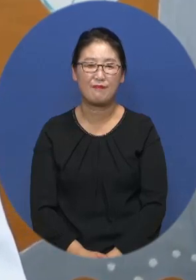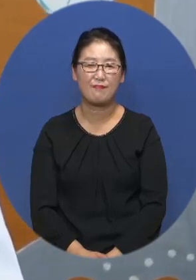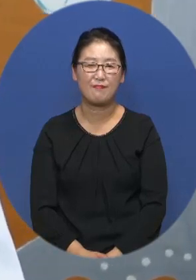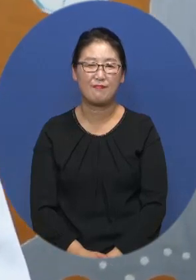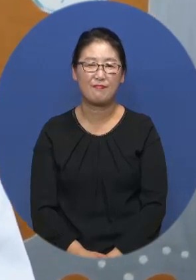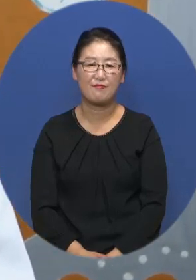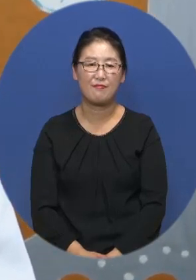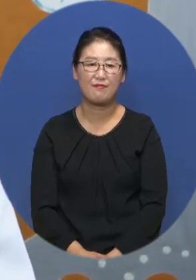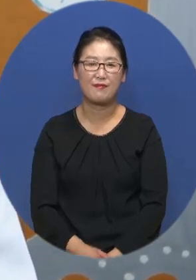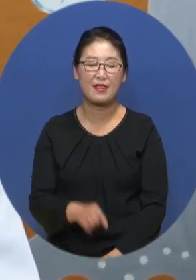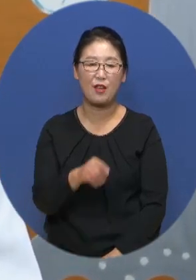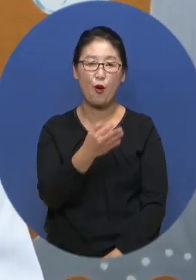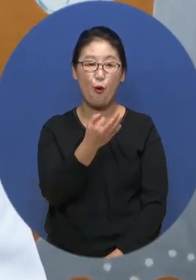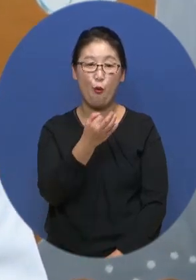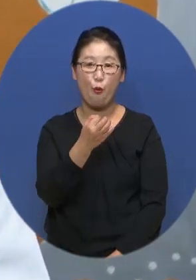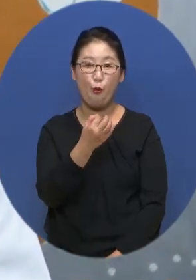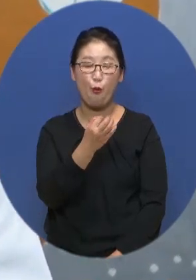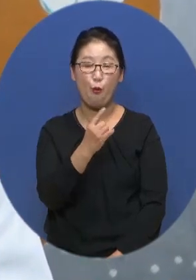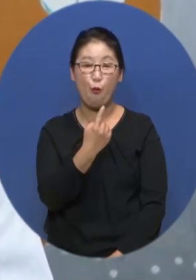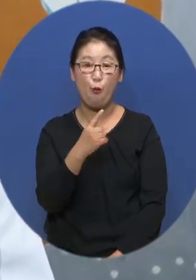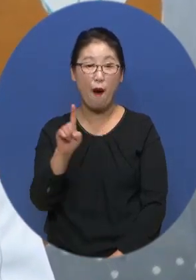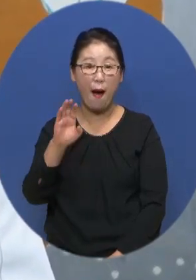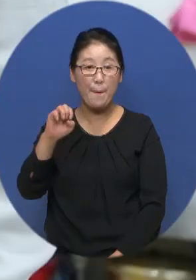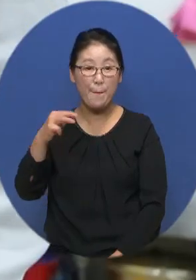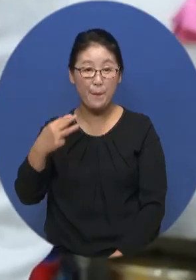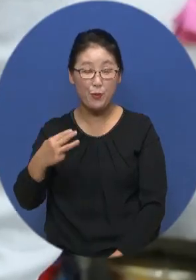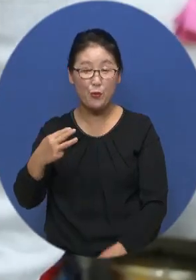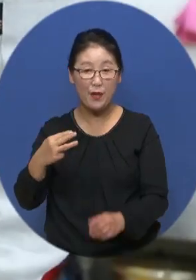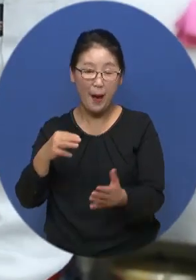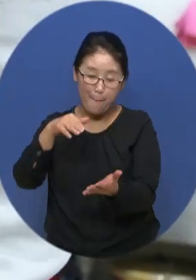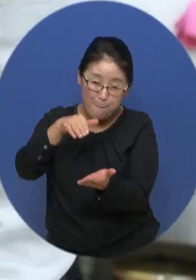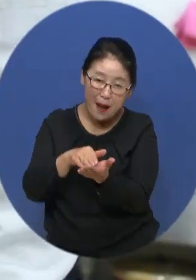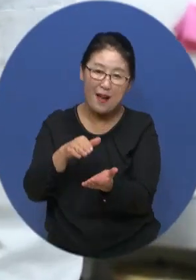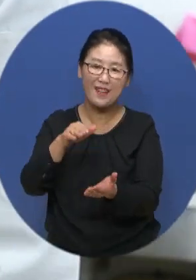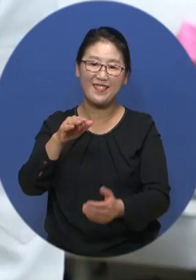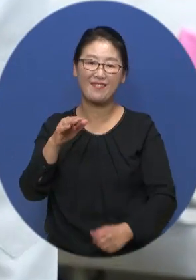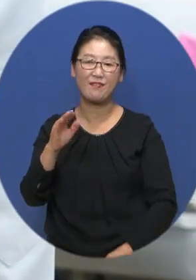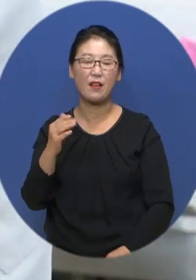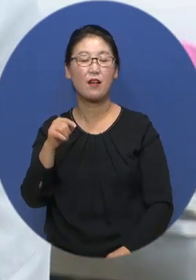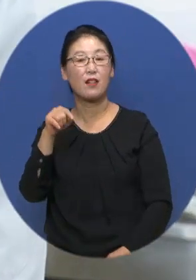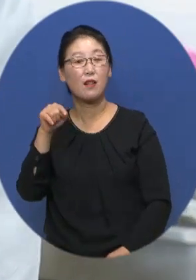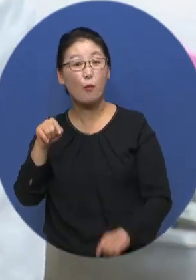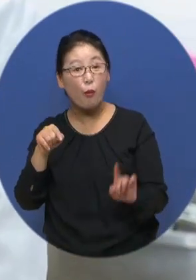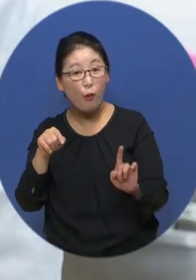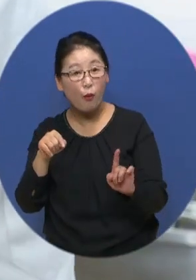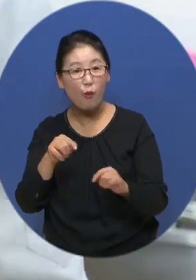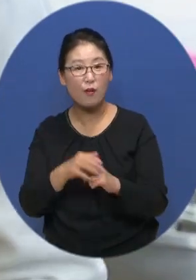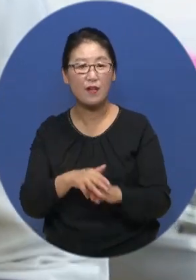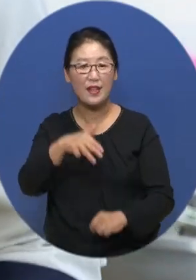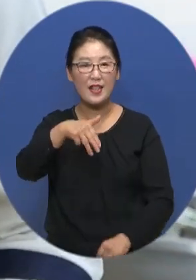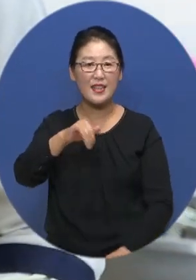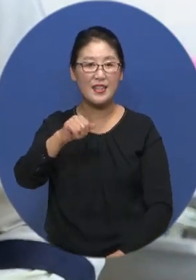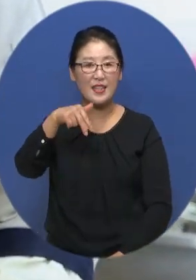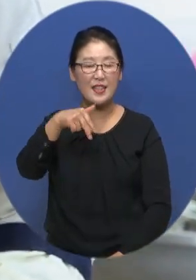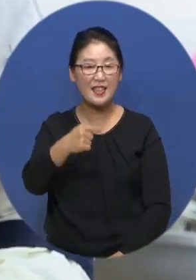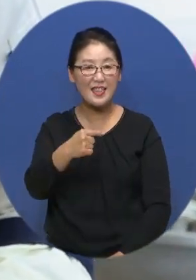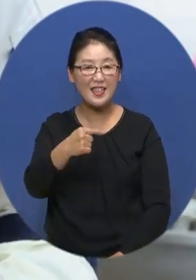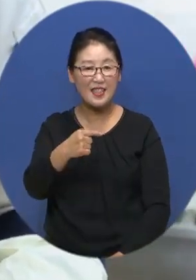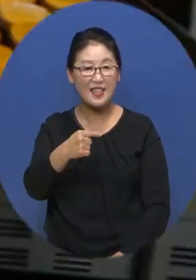앞을 찍은 거예요. 앞을 찍은 거예요. 이게 뭐예요? 치즈 딸새우. 치즈?